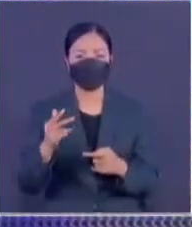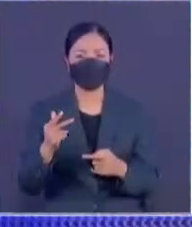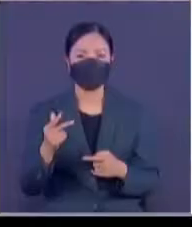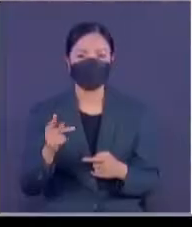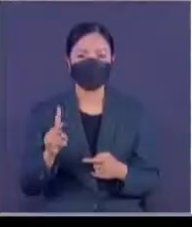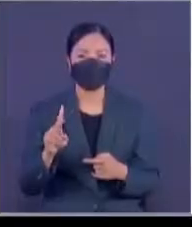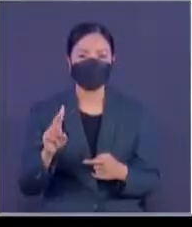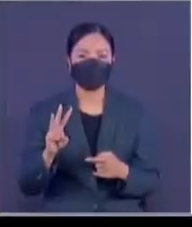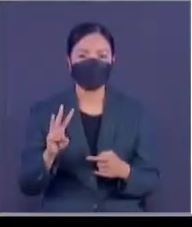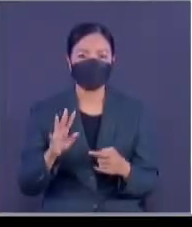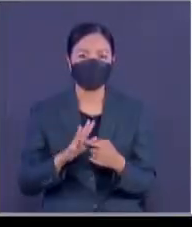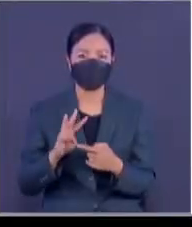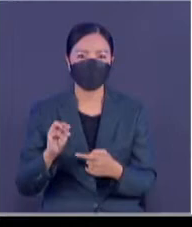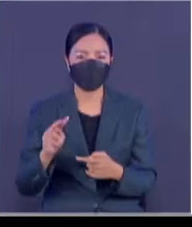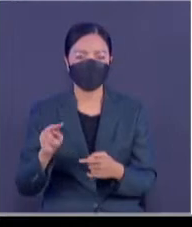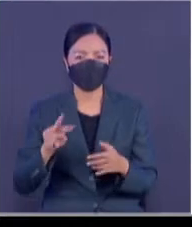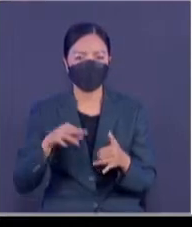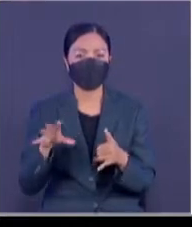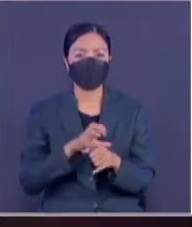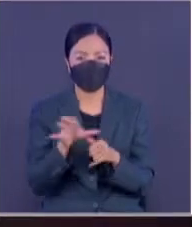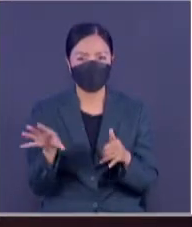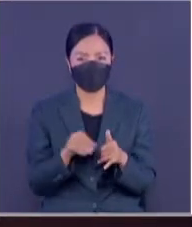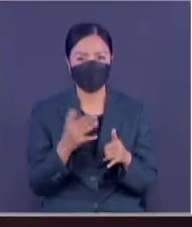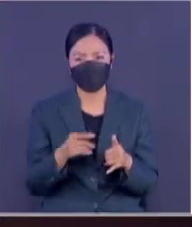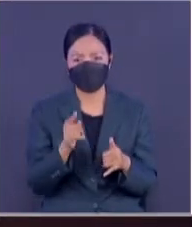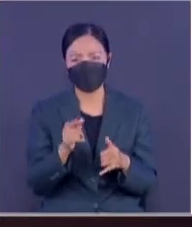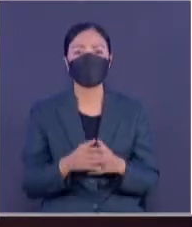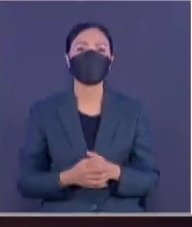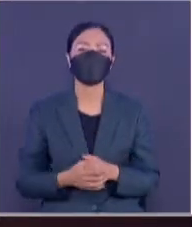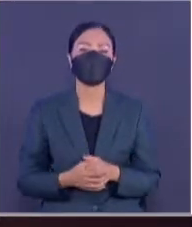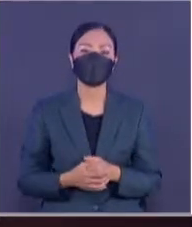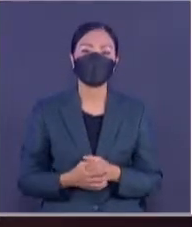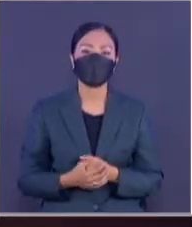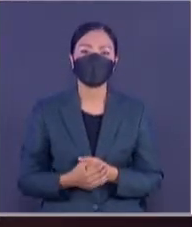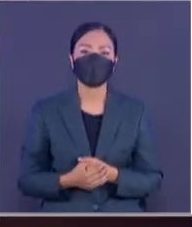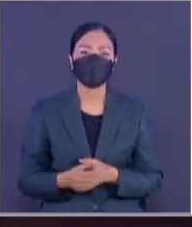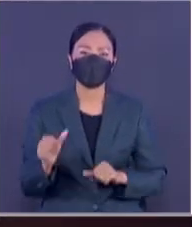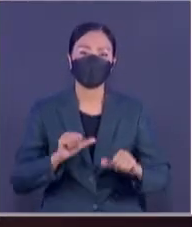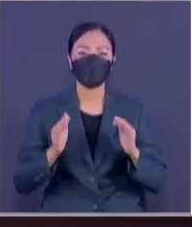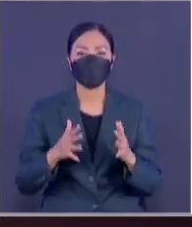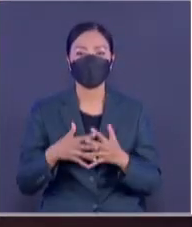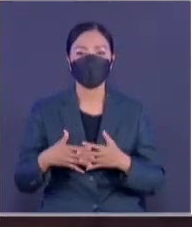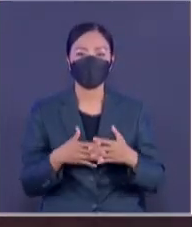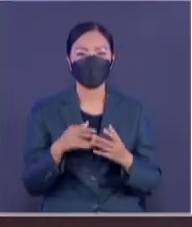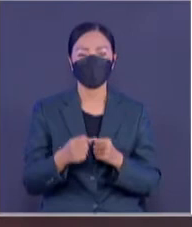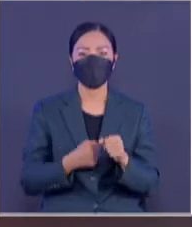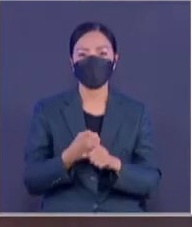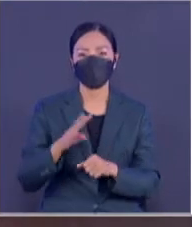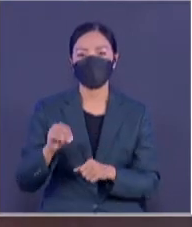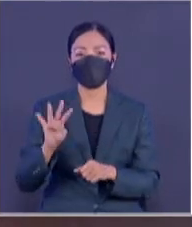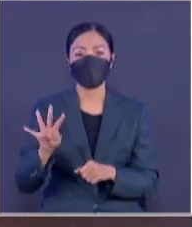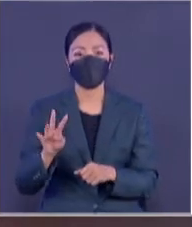ทีมค่ะ1สำนักข่าวต่างประเทศรายงานว่าเจสันโมโมอานักแข่งชาวในการวัย 42ปี